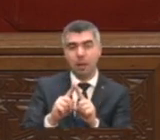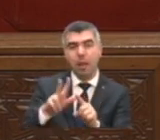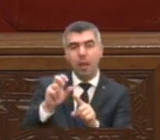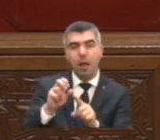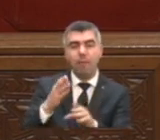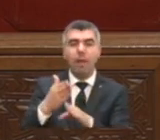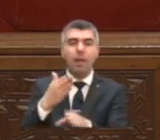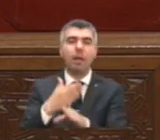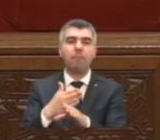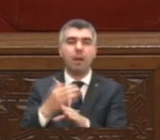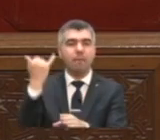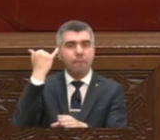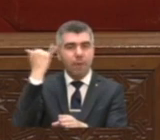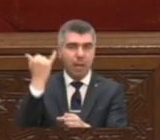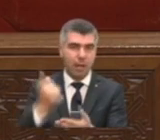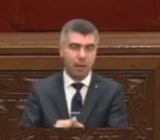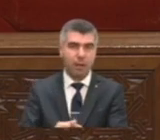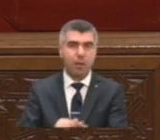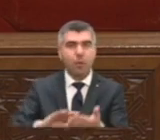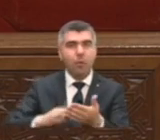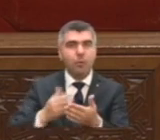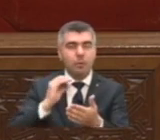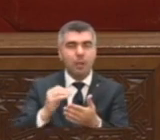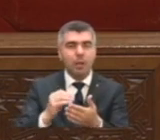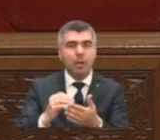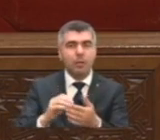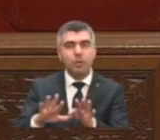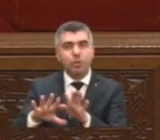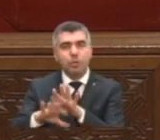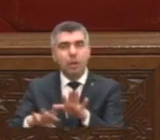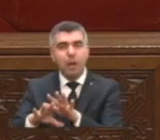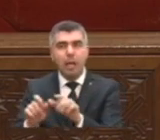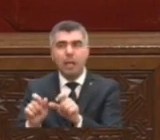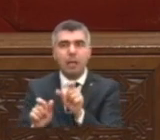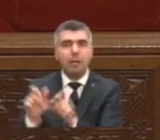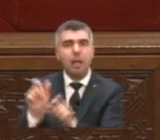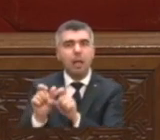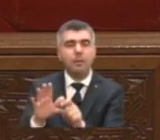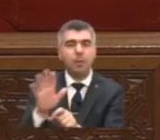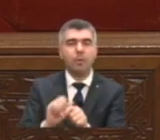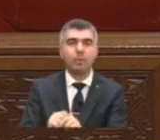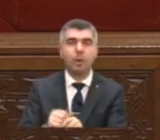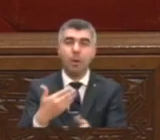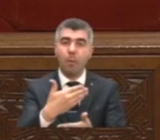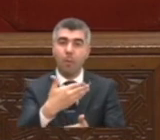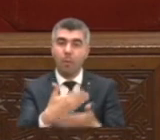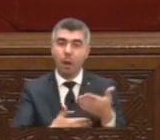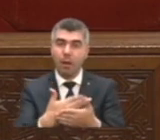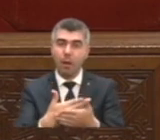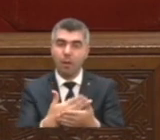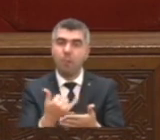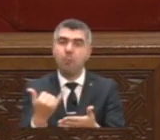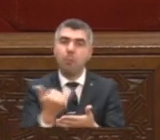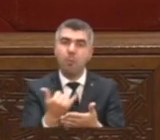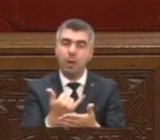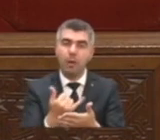استباقي الوضعية الاقتصادية والاجتماعية ديالنا. هذه الوثيقة هي اللي تتسمح لنا نديروا واحد